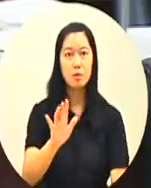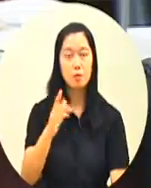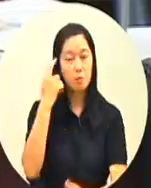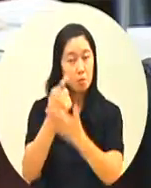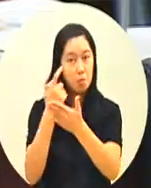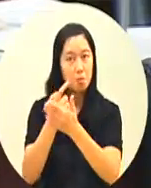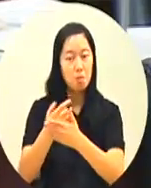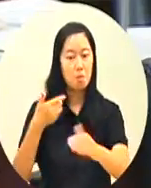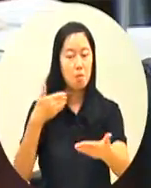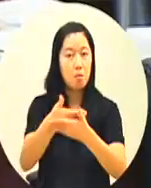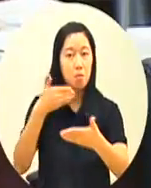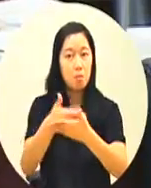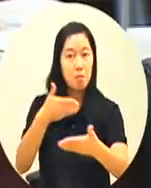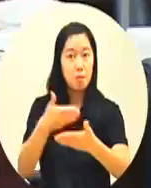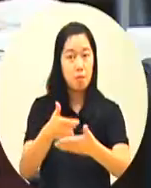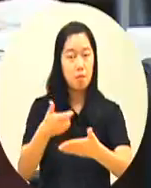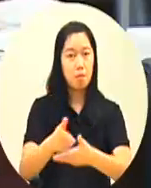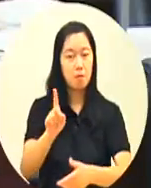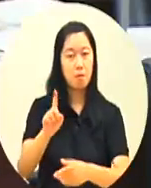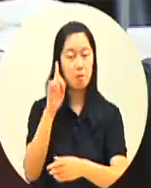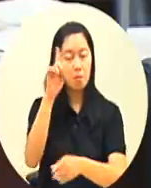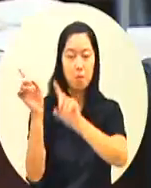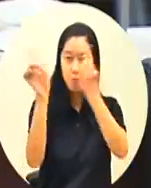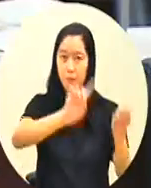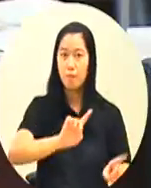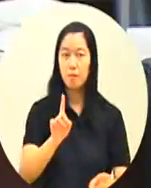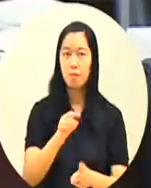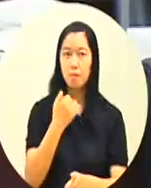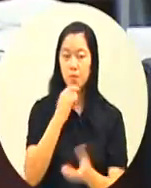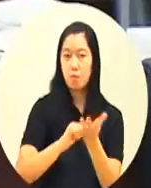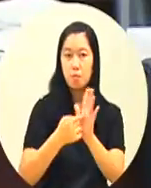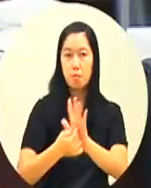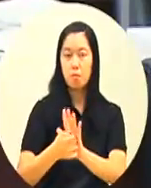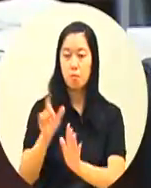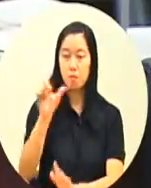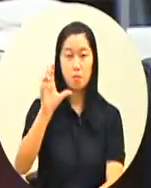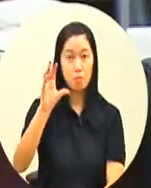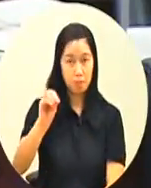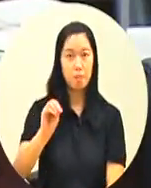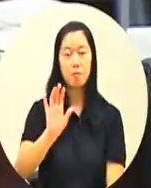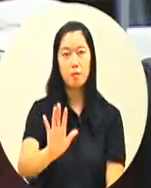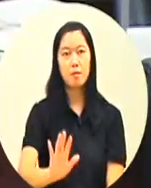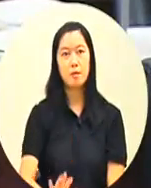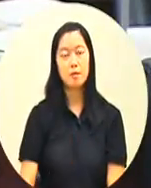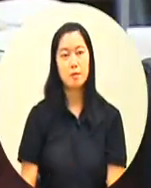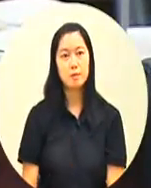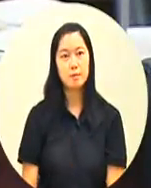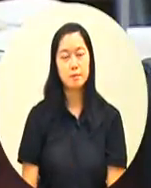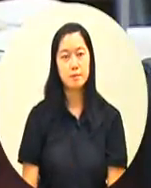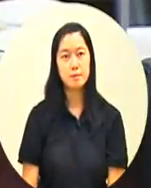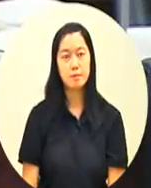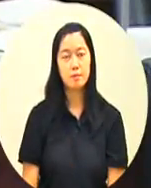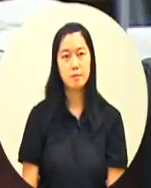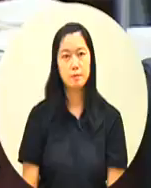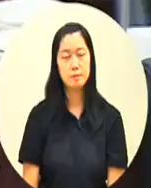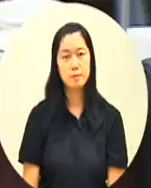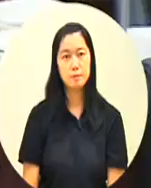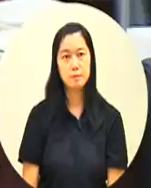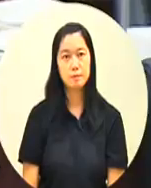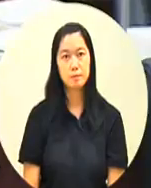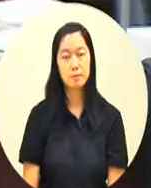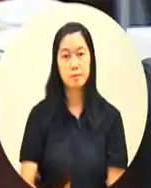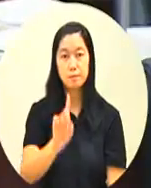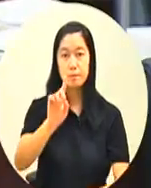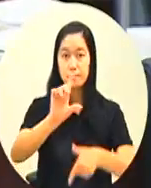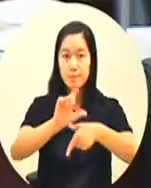BBB 这样的使用量，其实一天现在 也呈现60几万 的使用次数啦。一卡